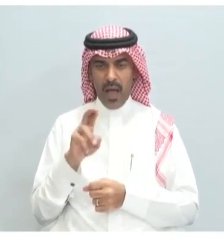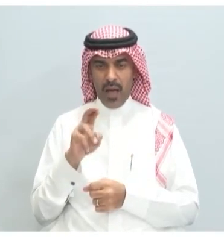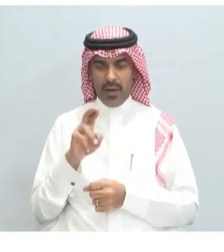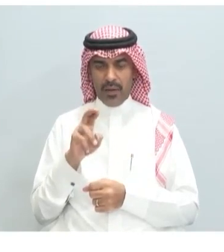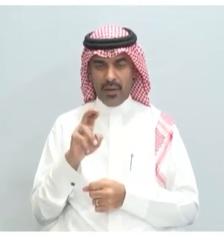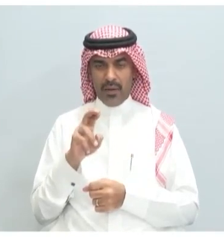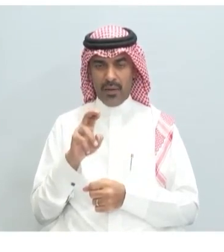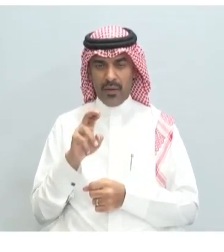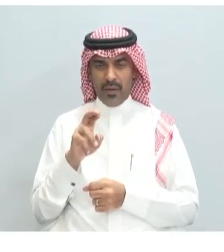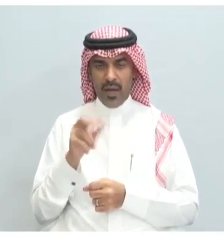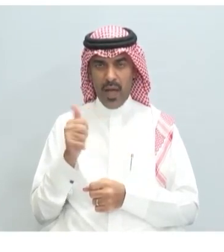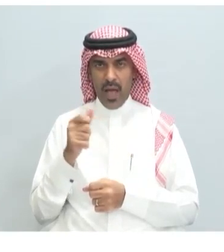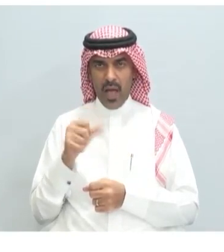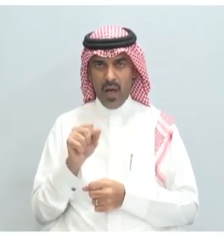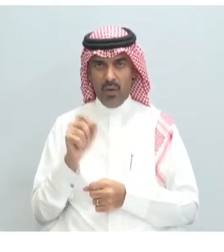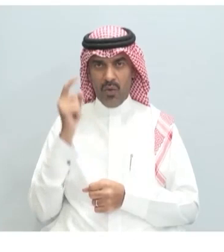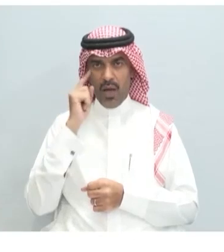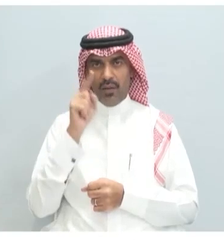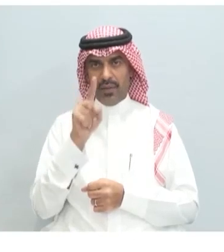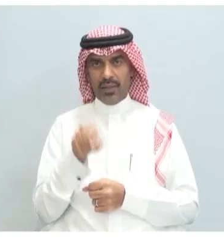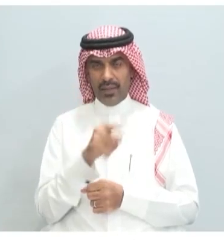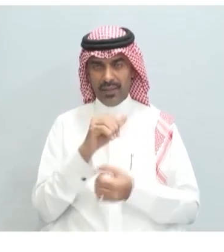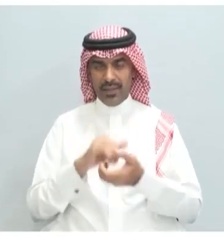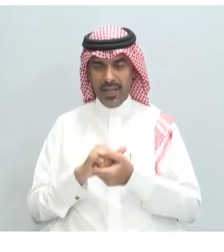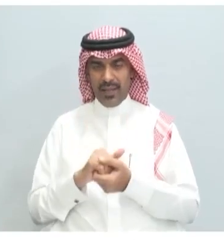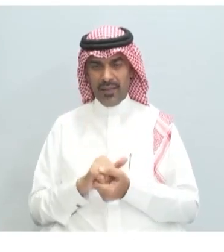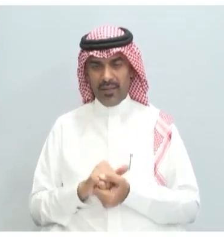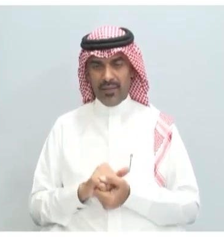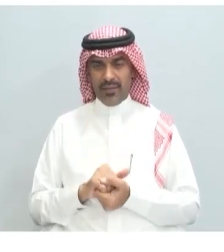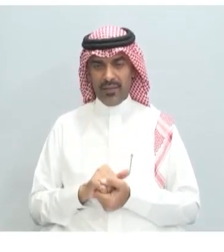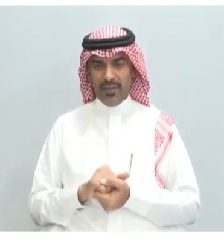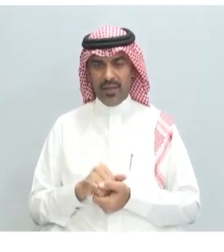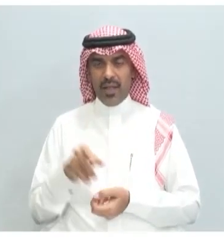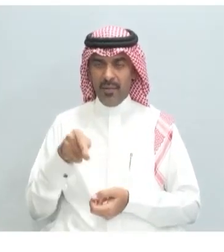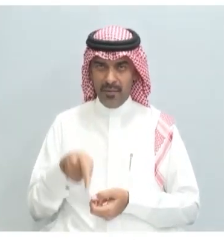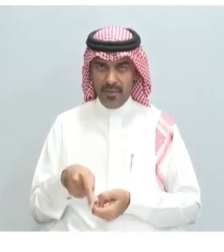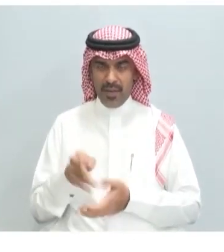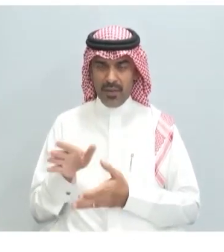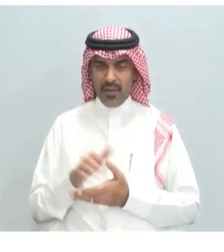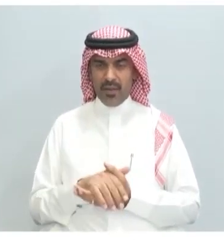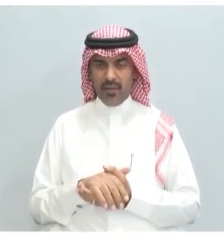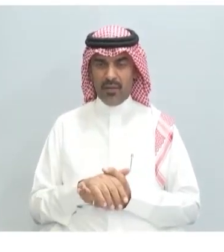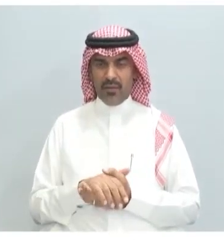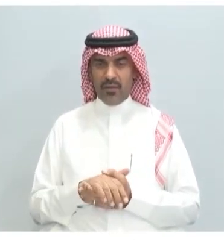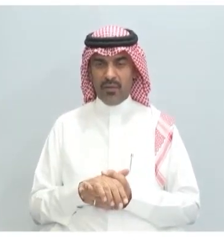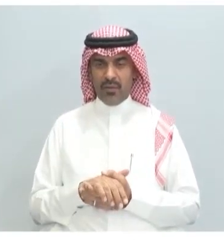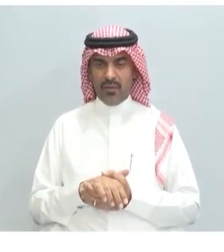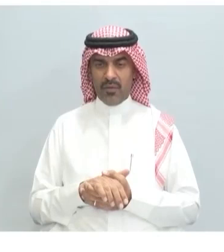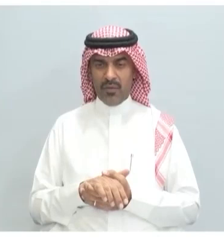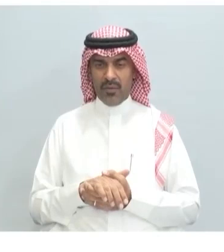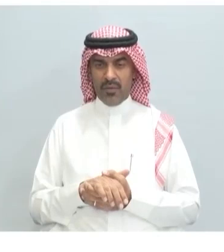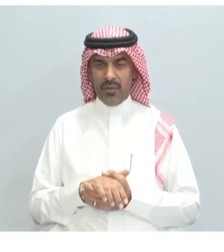او شوفوا كلمه او مع الاتحاد فيزيا بهذا الشكل فهو احتمال الار